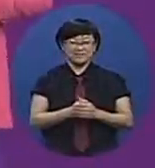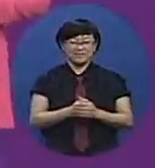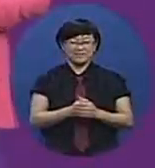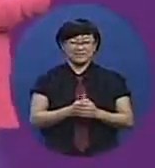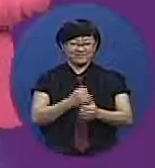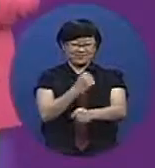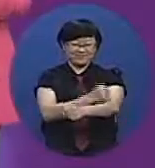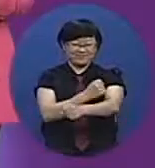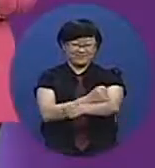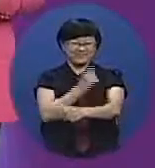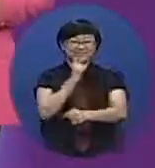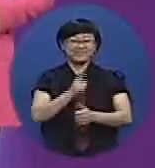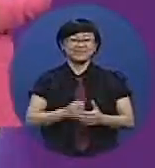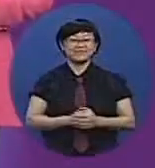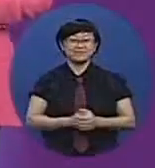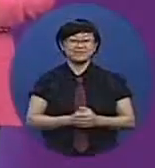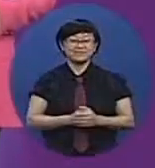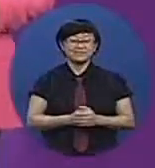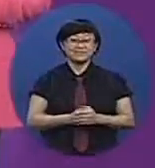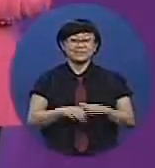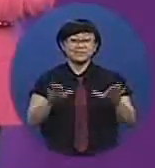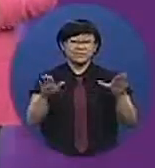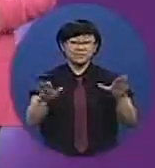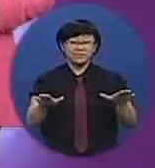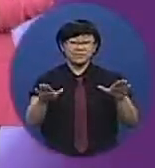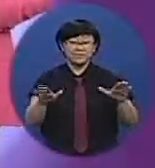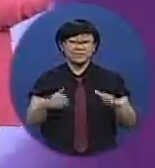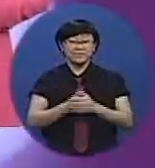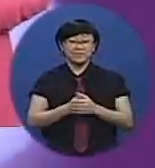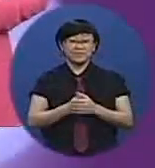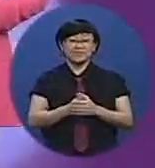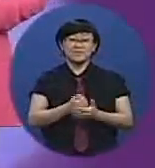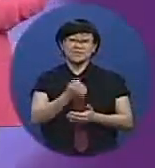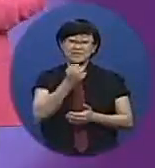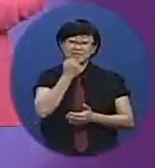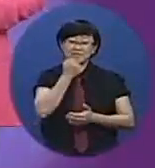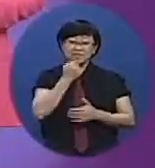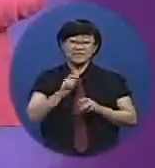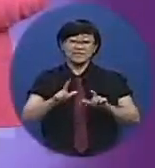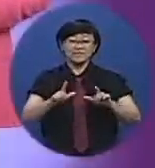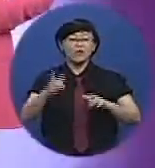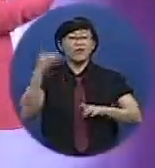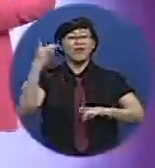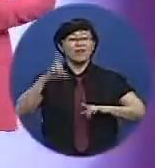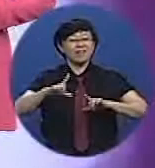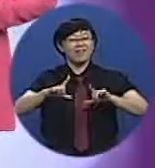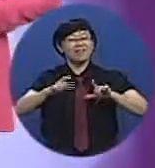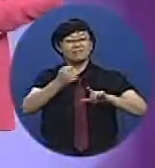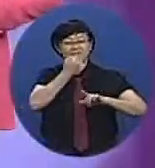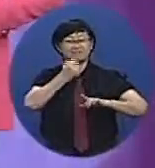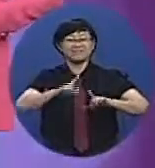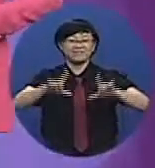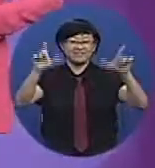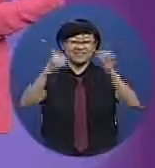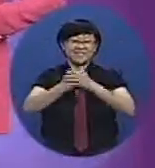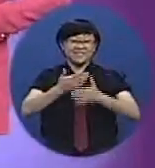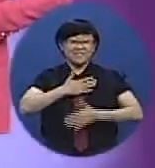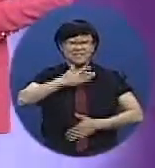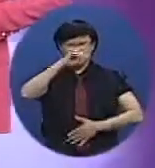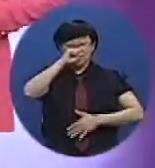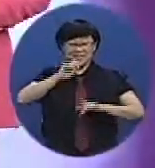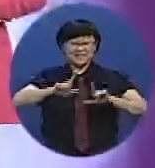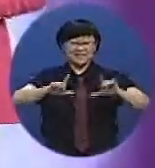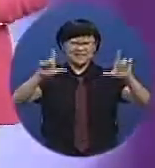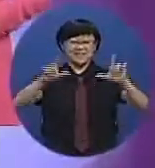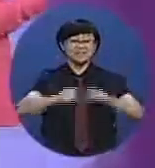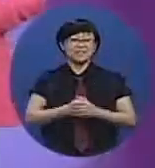시점입니다. 네, 수고하셨습니다. 자, 오늘 네, 웃는 날도 원래 웃는 날이고 아주 네. 기분 좋은